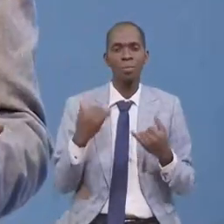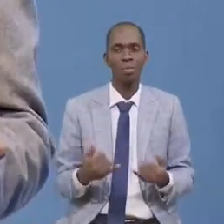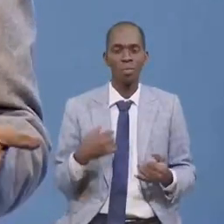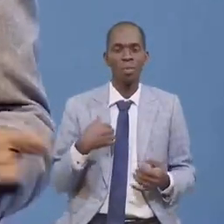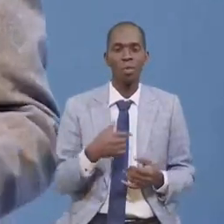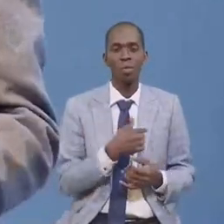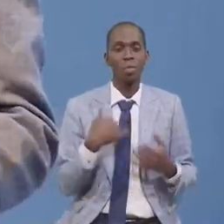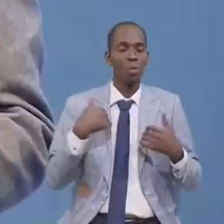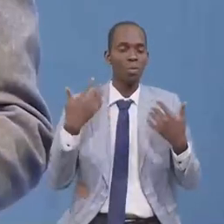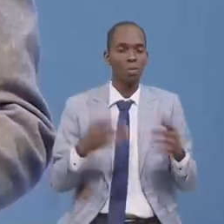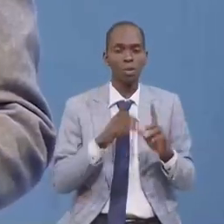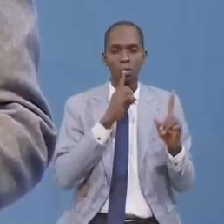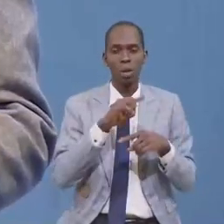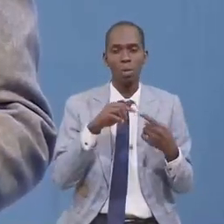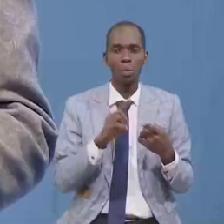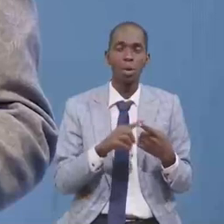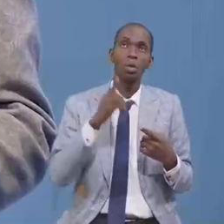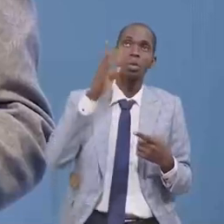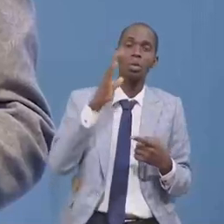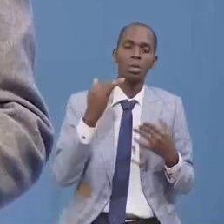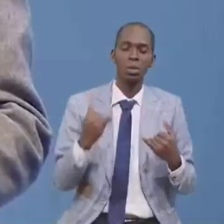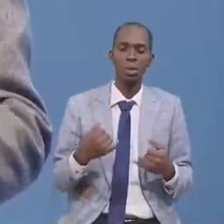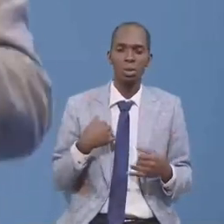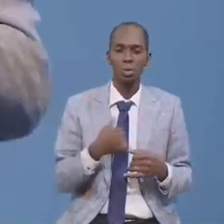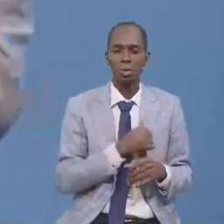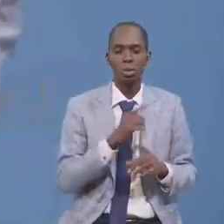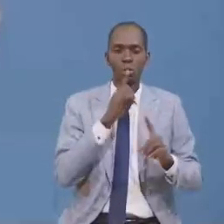Nous parlons maintenant de ses créatures.